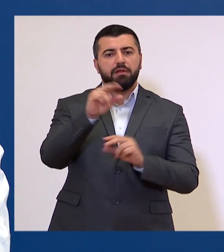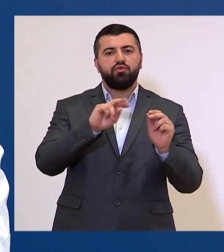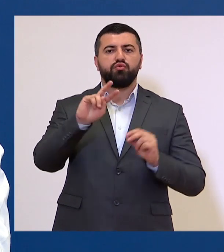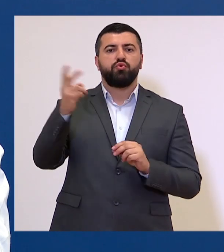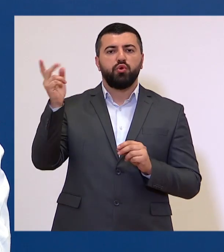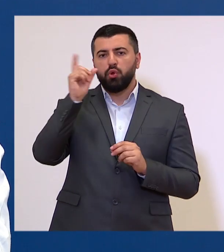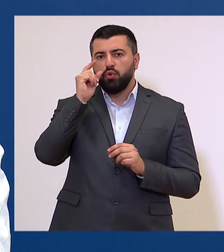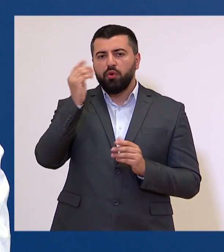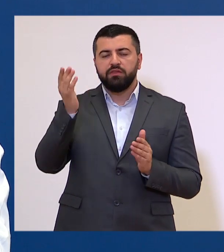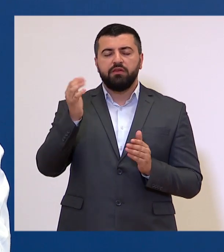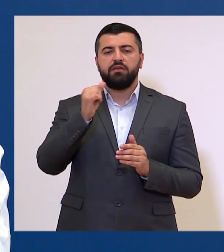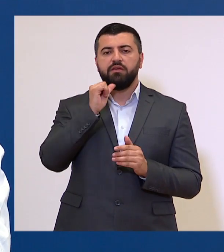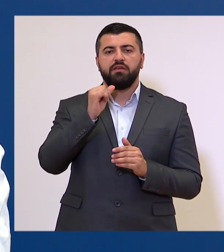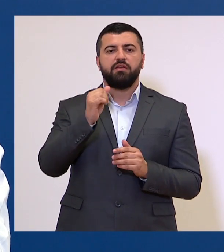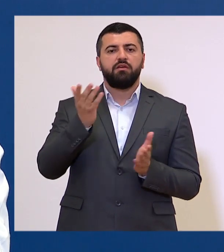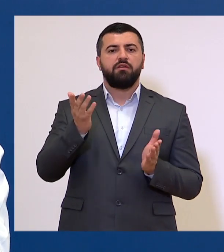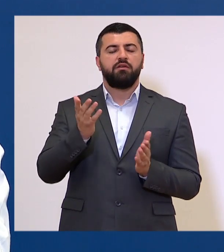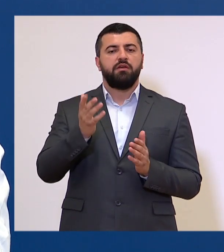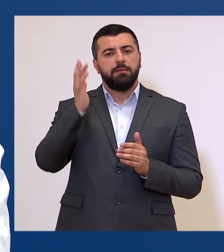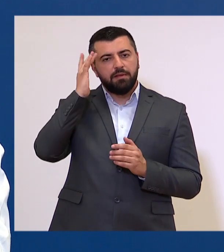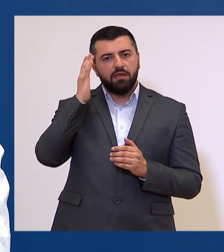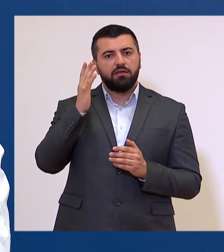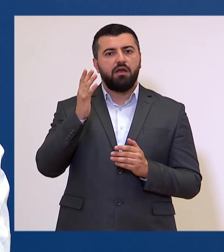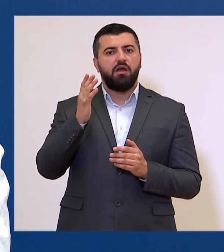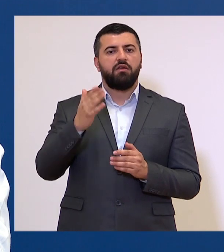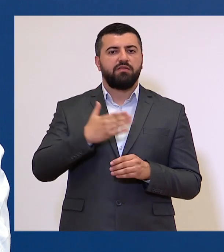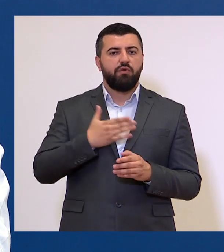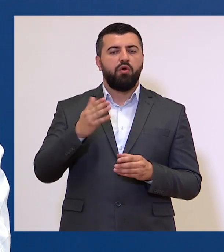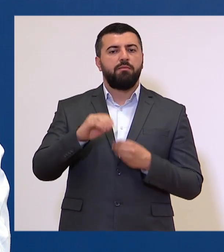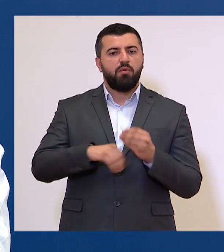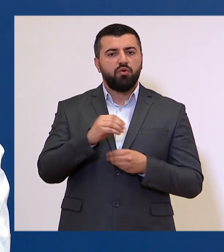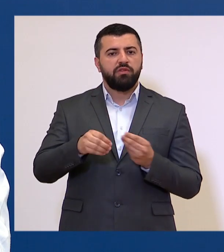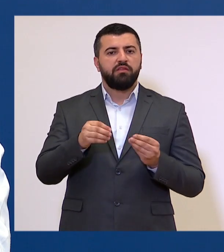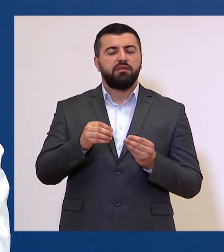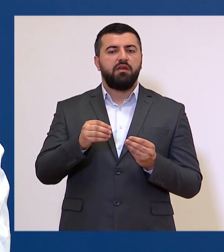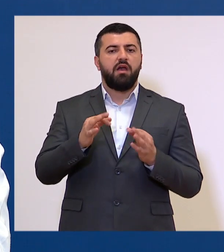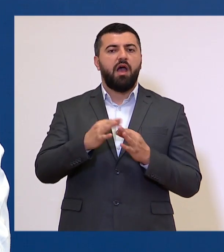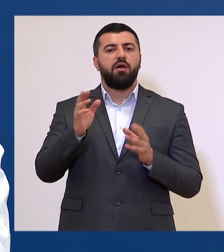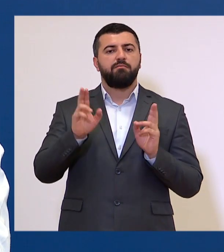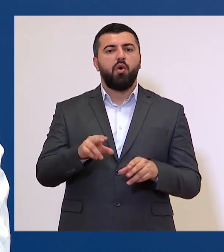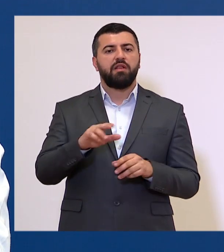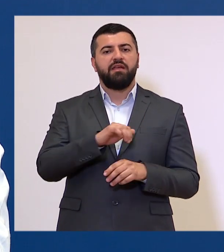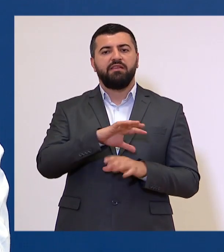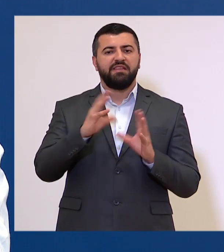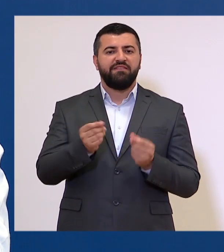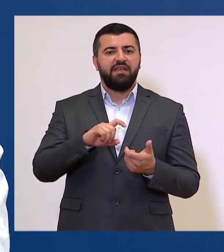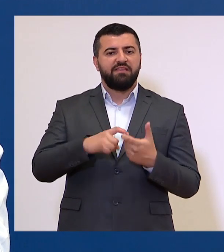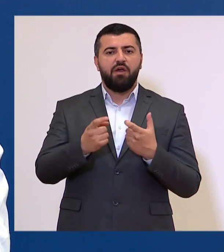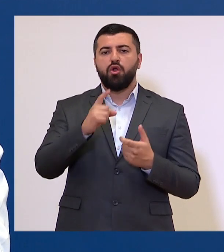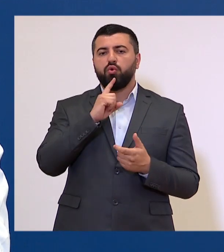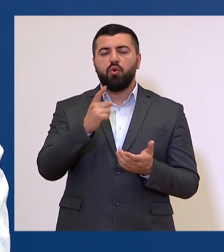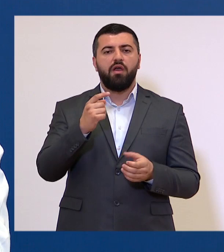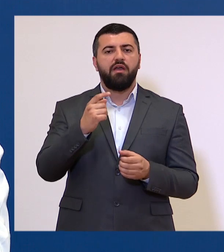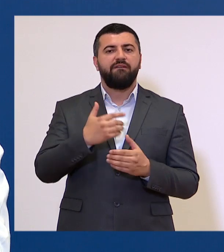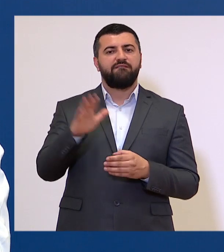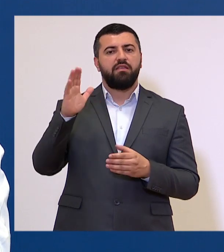drugima i da se posvećujemo svojoj porodici, a da moramo sve one stvari koje se